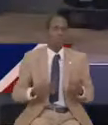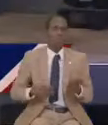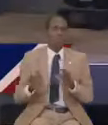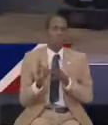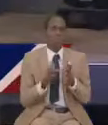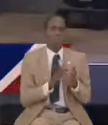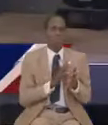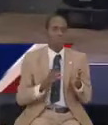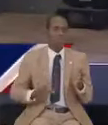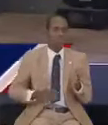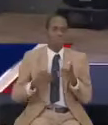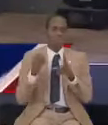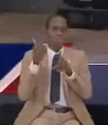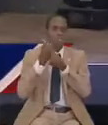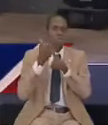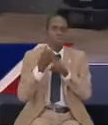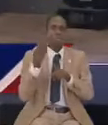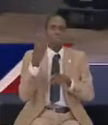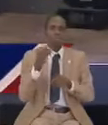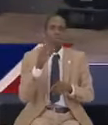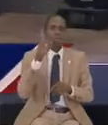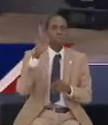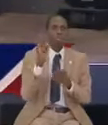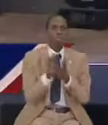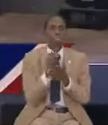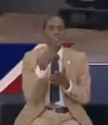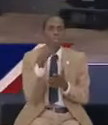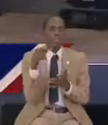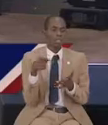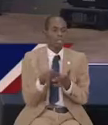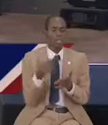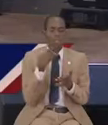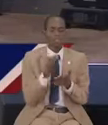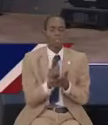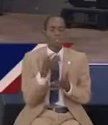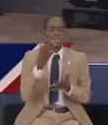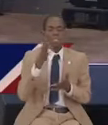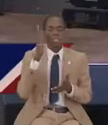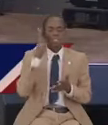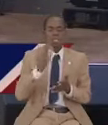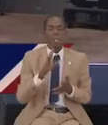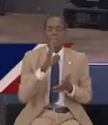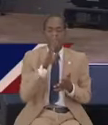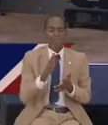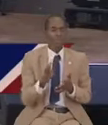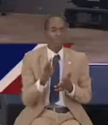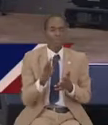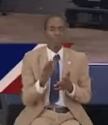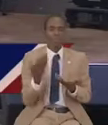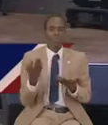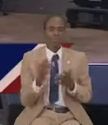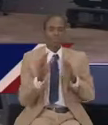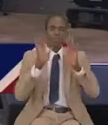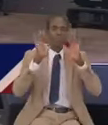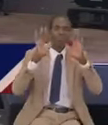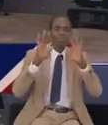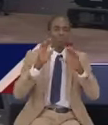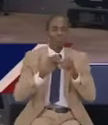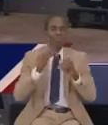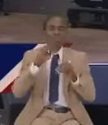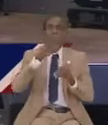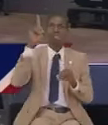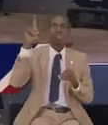est le saint Jésus lui-même a dit Lucas 21-25 le Seigneur Jésus a dit il aura des signes dans le soleil